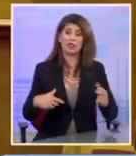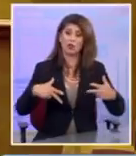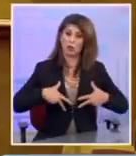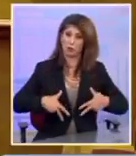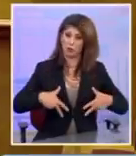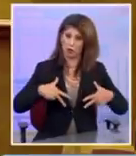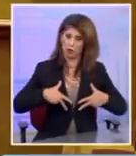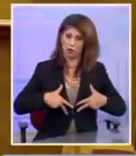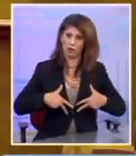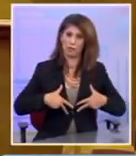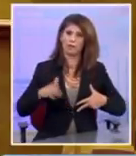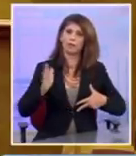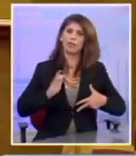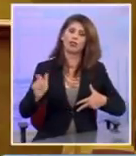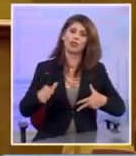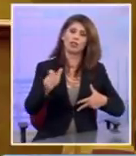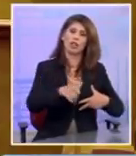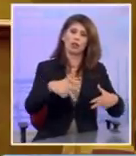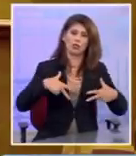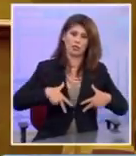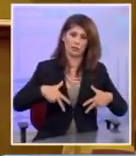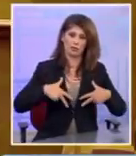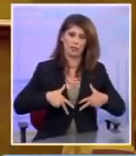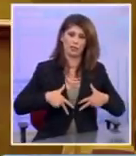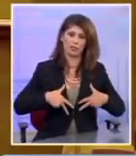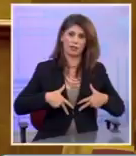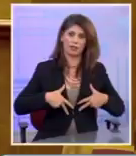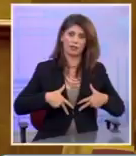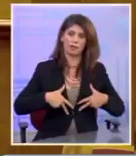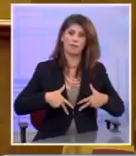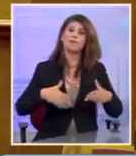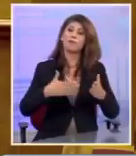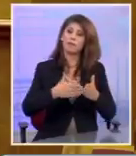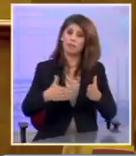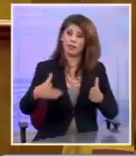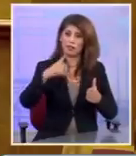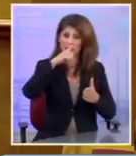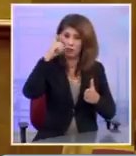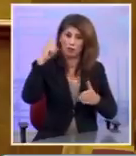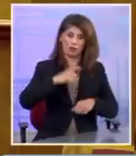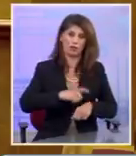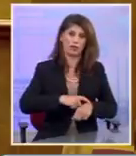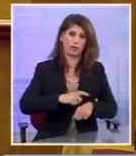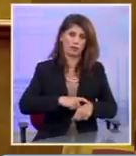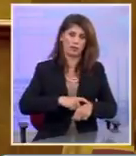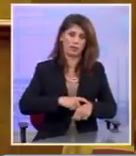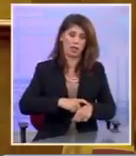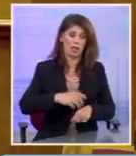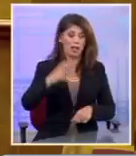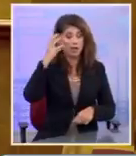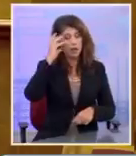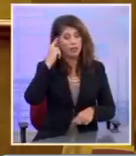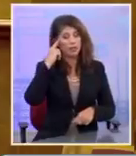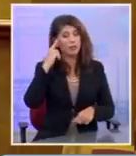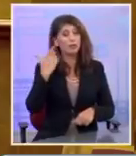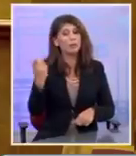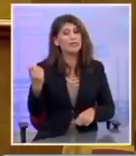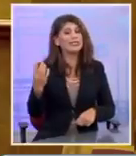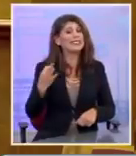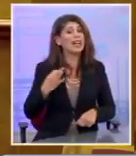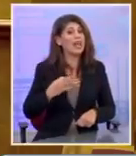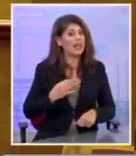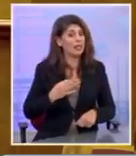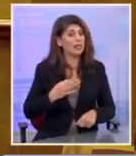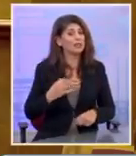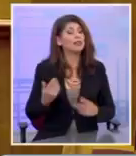υπουργών και των στελεχών της κυβέρνησης εκείνες τις δύσκολες ώρες. Να θυμηθούμε τι έλεγαν